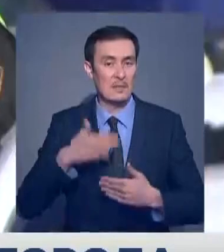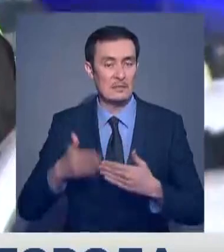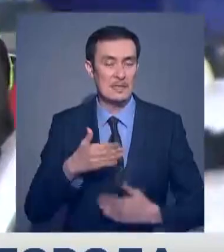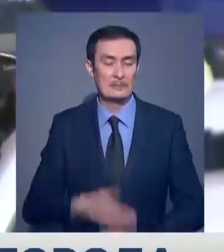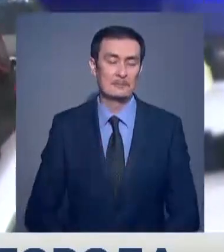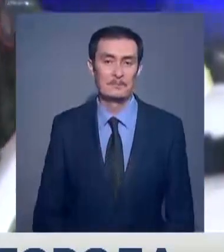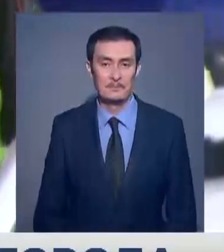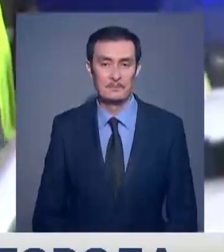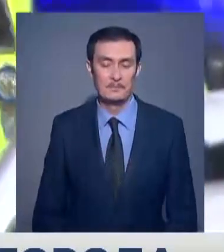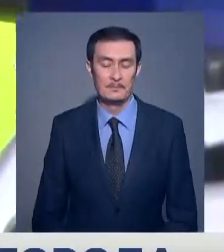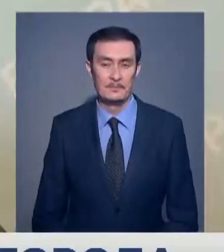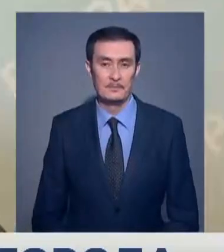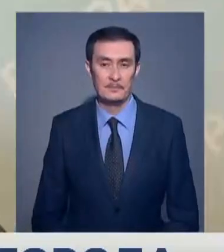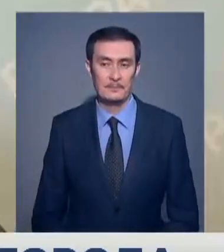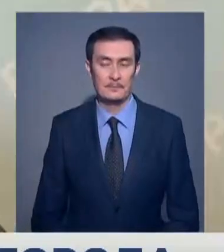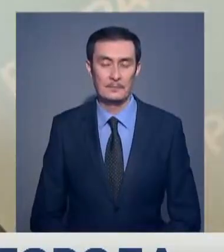ответственности.